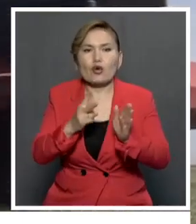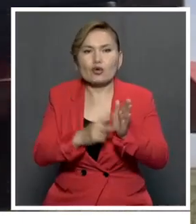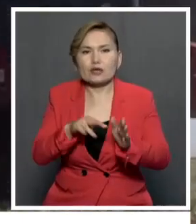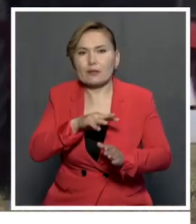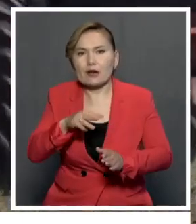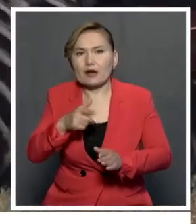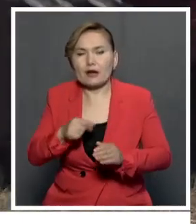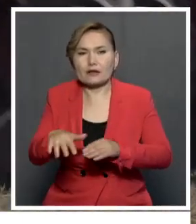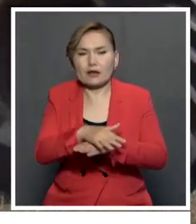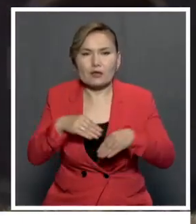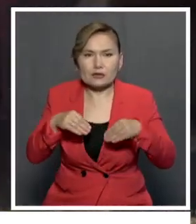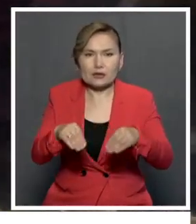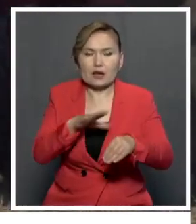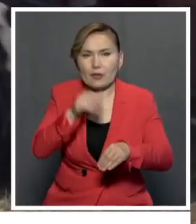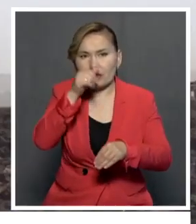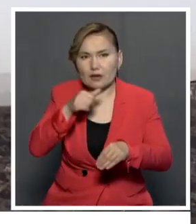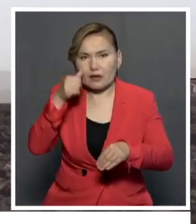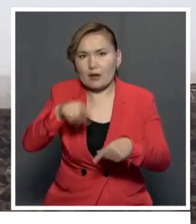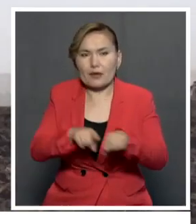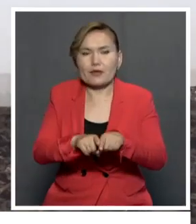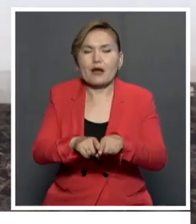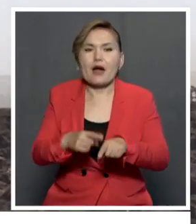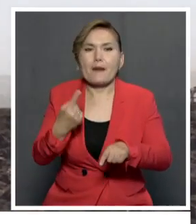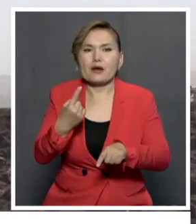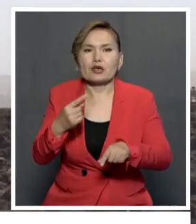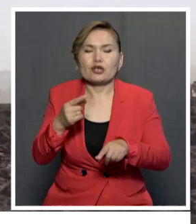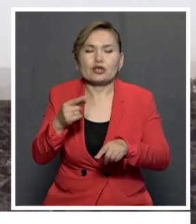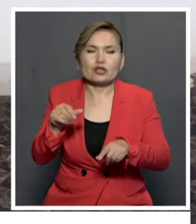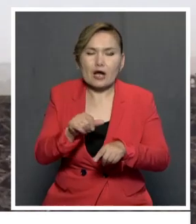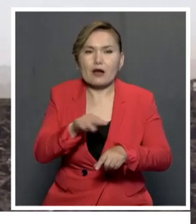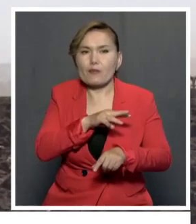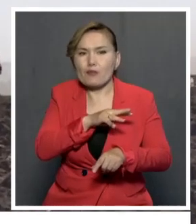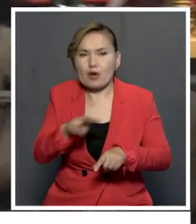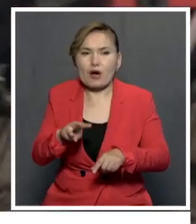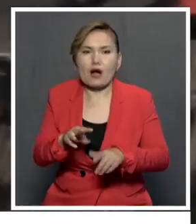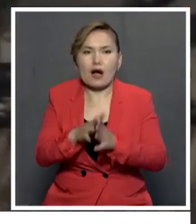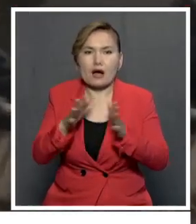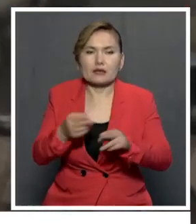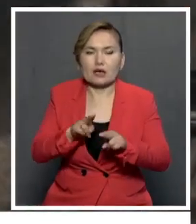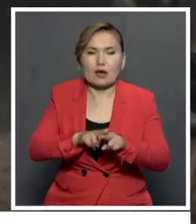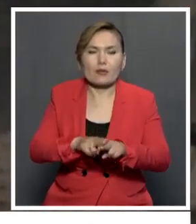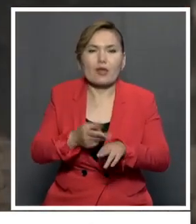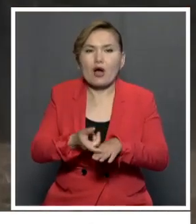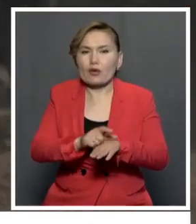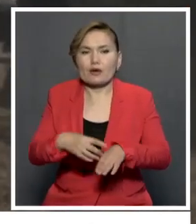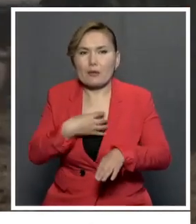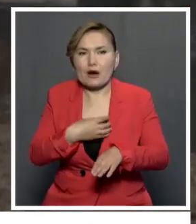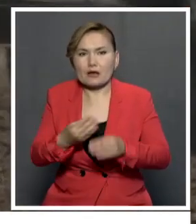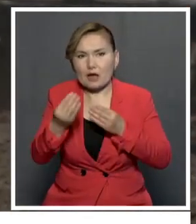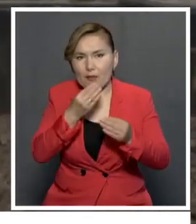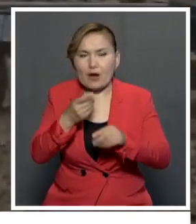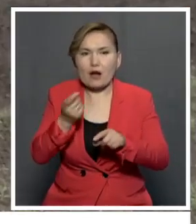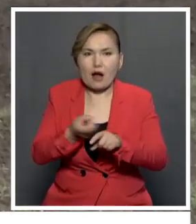миллиондай гектарға дән себілді. Бұл былтырмен салыстырғанда 1,5 миллионға артық. Биыл әлеуметтік маңыз бар өнімдерге басымдық берілген.